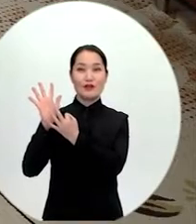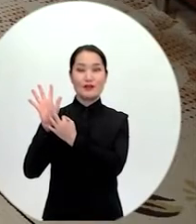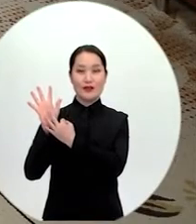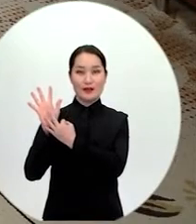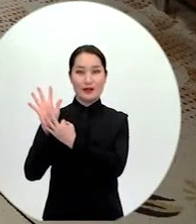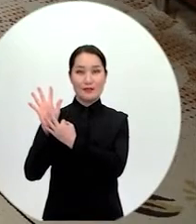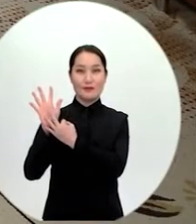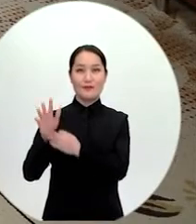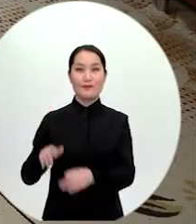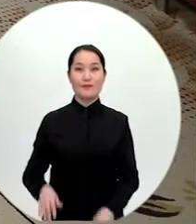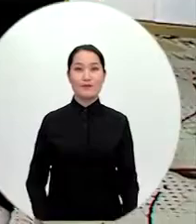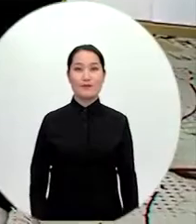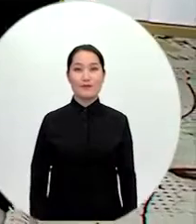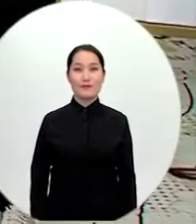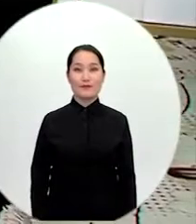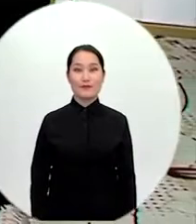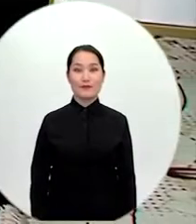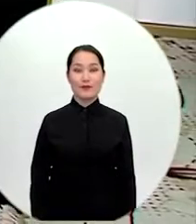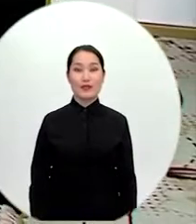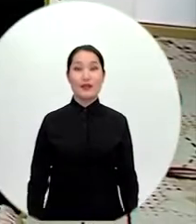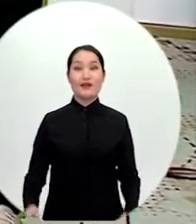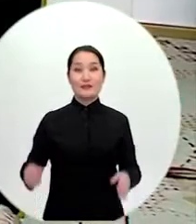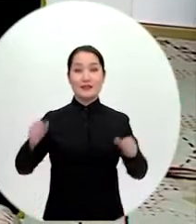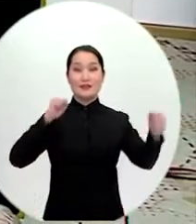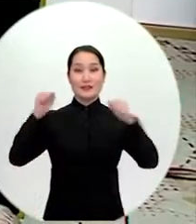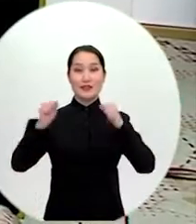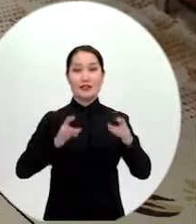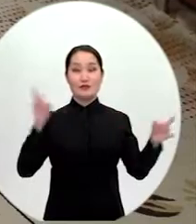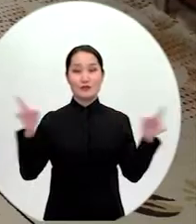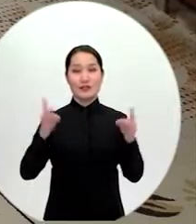7 8 За дасглаа хөгжмөдөө хийцгээе.